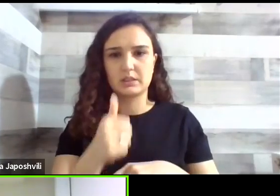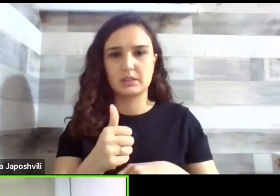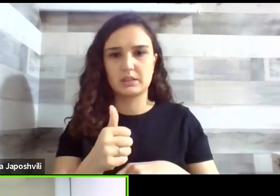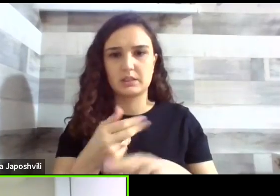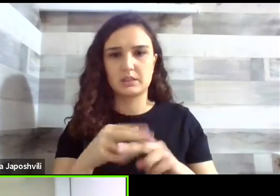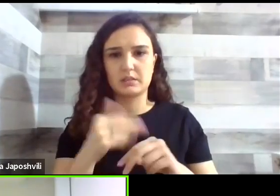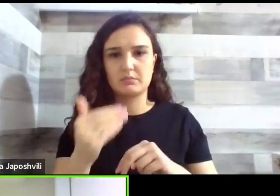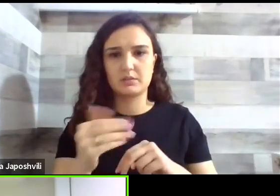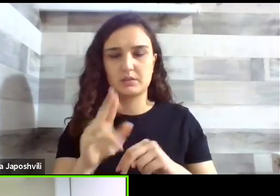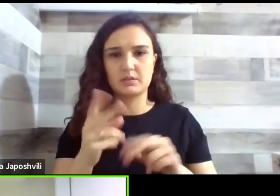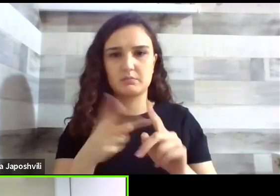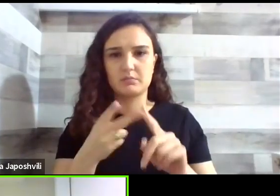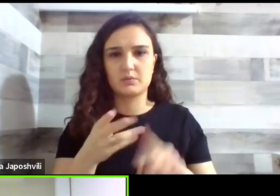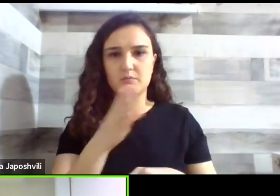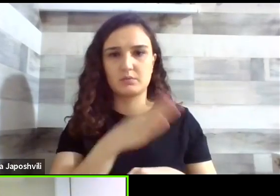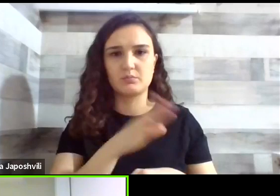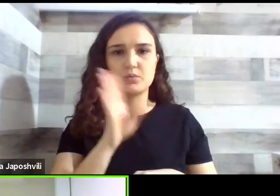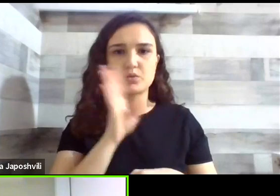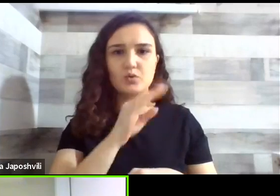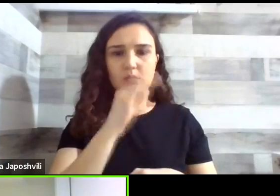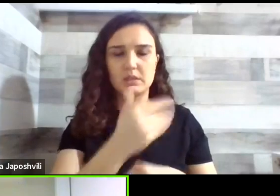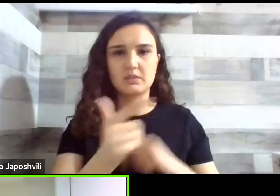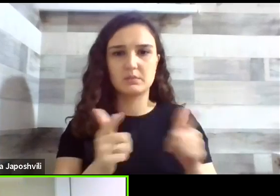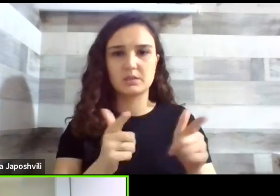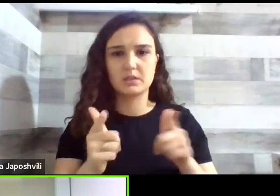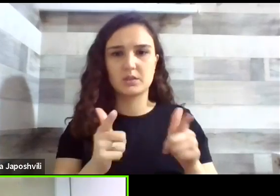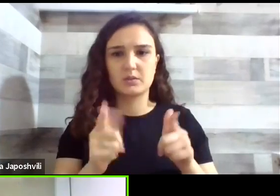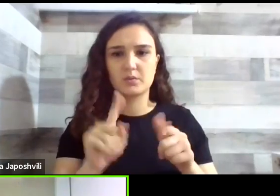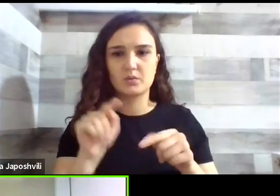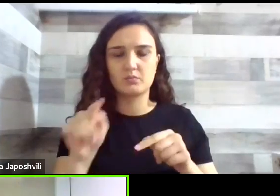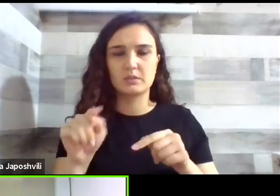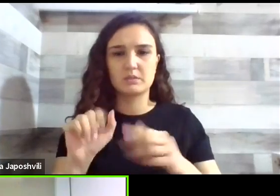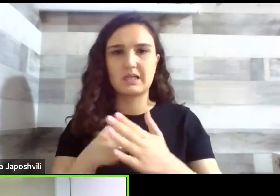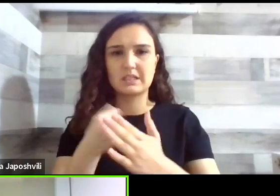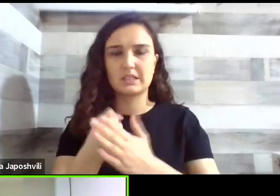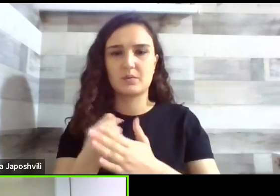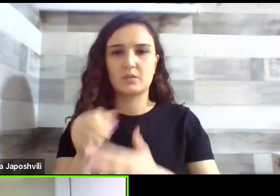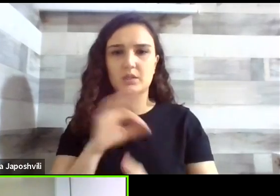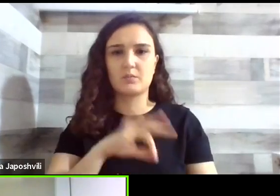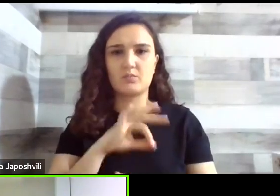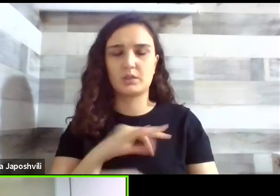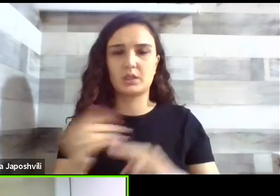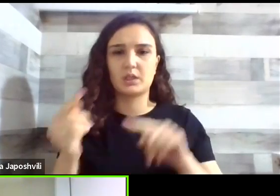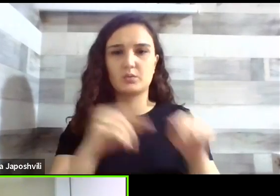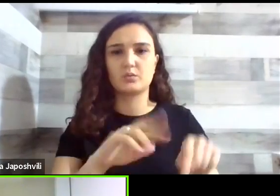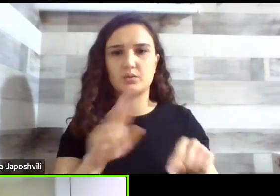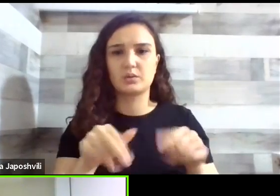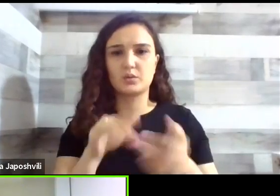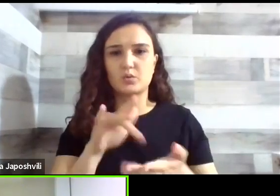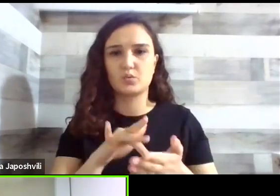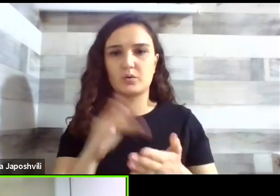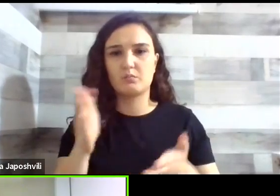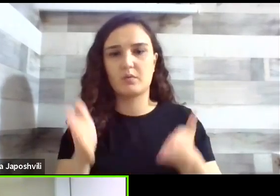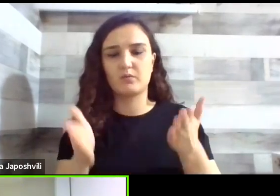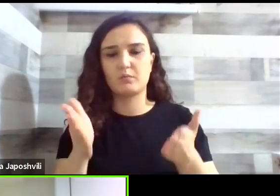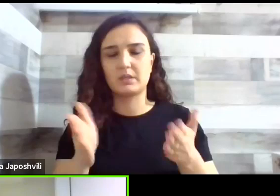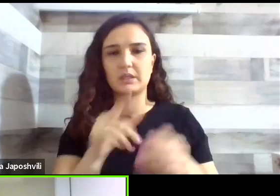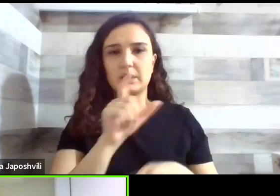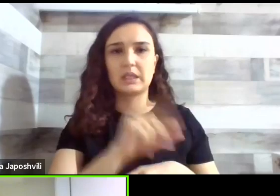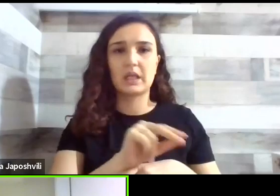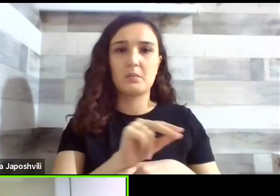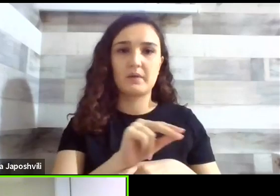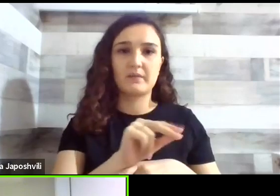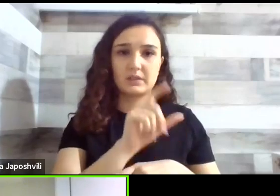avisas. Da meore, șoblism zauba. Roma este maximal urat gamoi xenos, da este șuama vloba terapeuta da